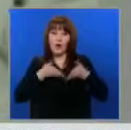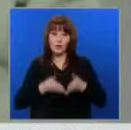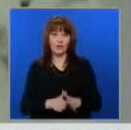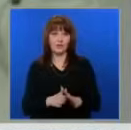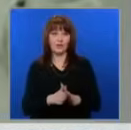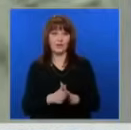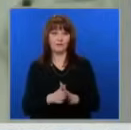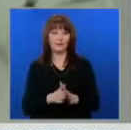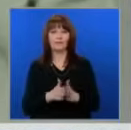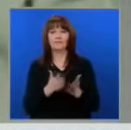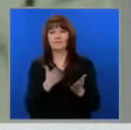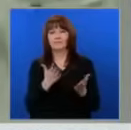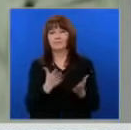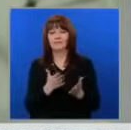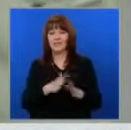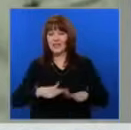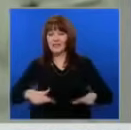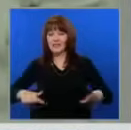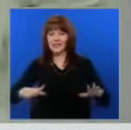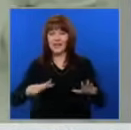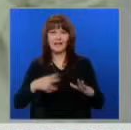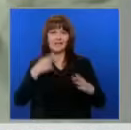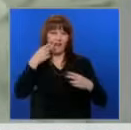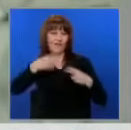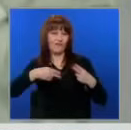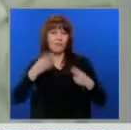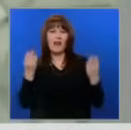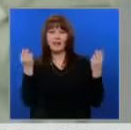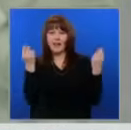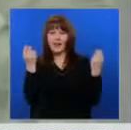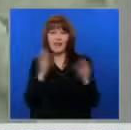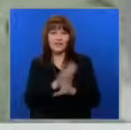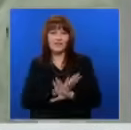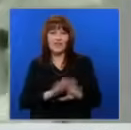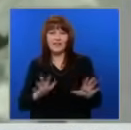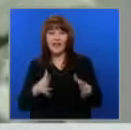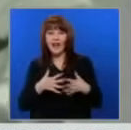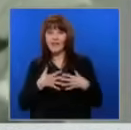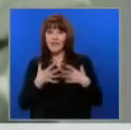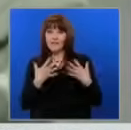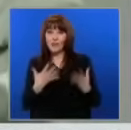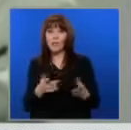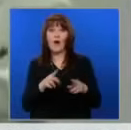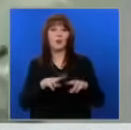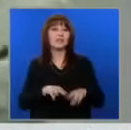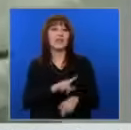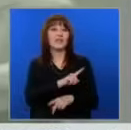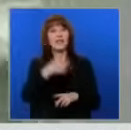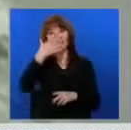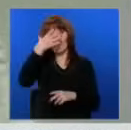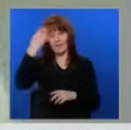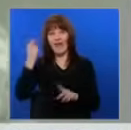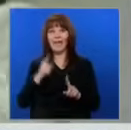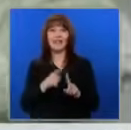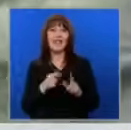рождение. Ненадминатата на сцената и на екрана, с талант, който веднага пленява, тя остава незабравима.